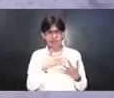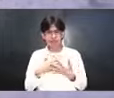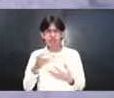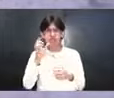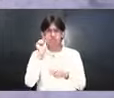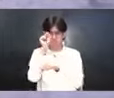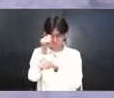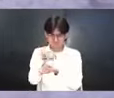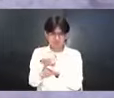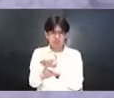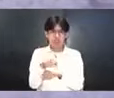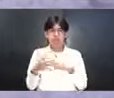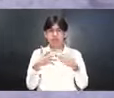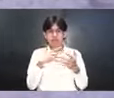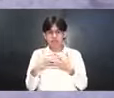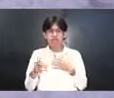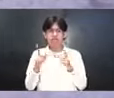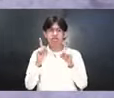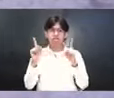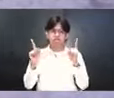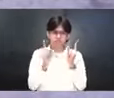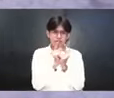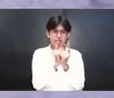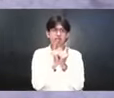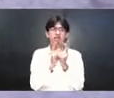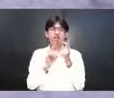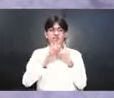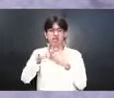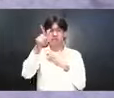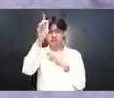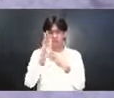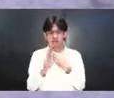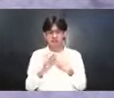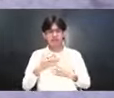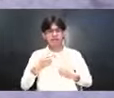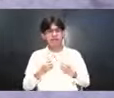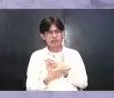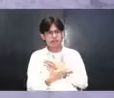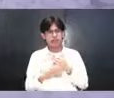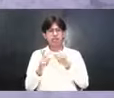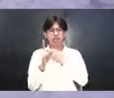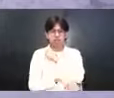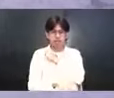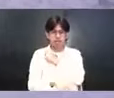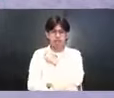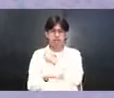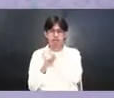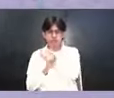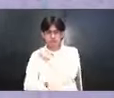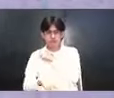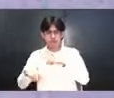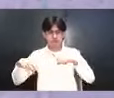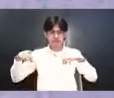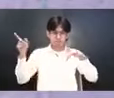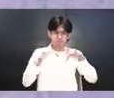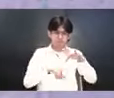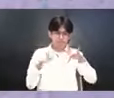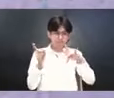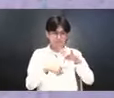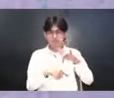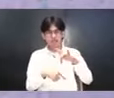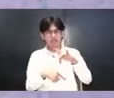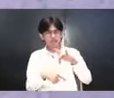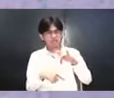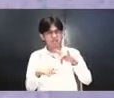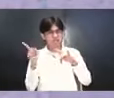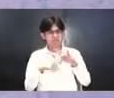lakad ka, kahit takot ka. Bakit? Baka parusaan ka nila. Basta umuwi ka lang. Balik ka lang. At paglapit